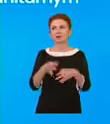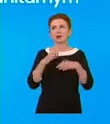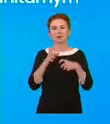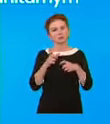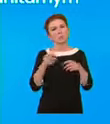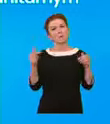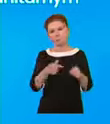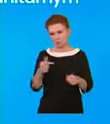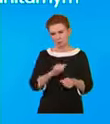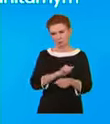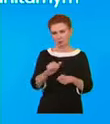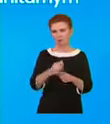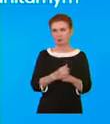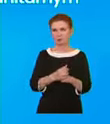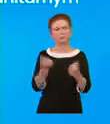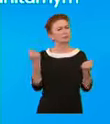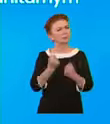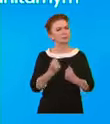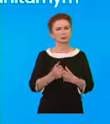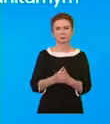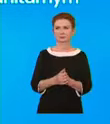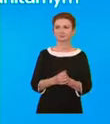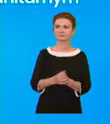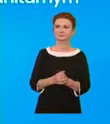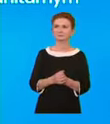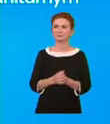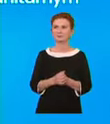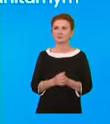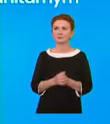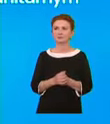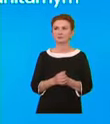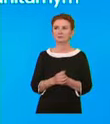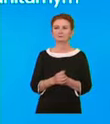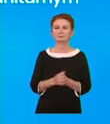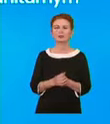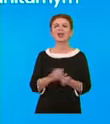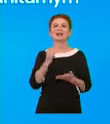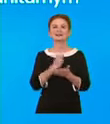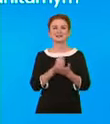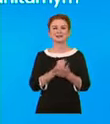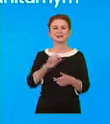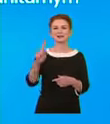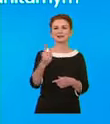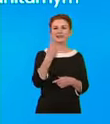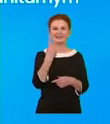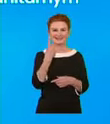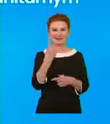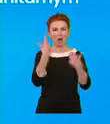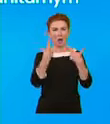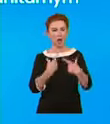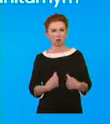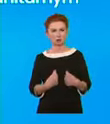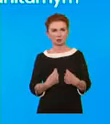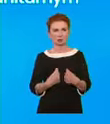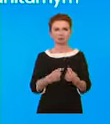być utrzymane, a nawet wzmocnione. Zasada jedna osoba na 15 metrów również będzie obowiązywała w